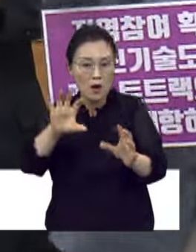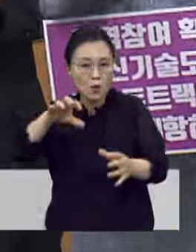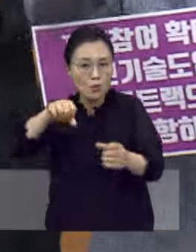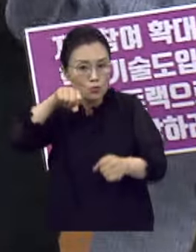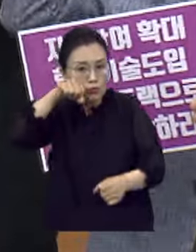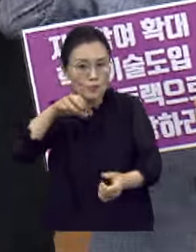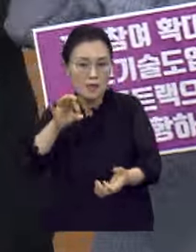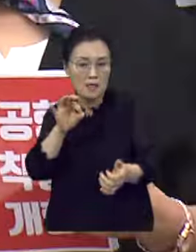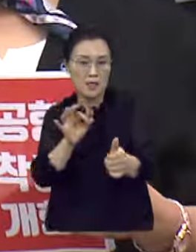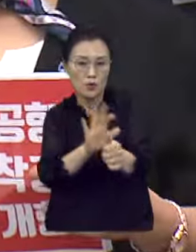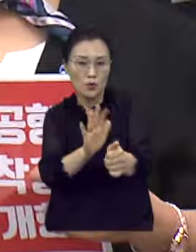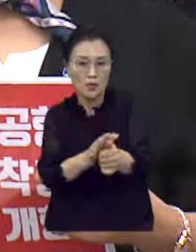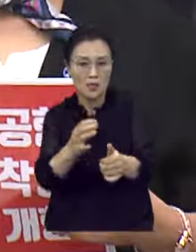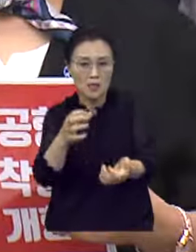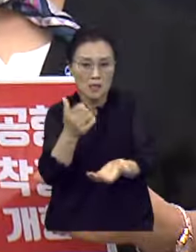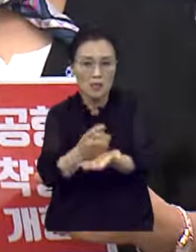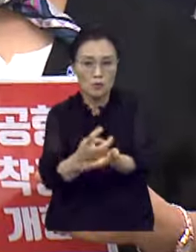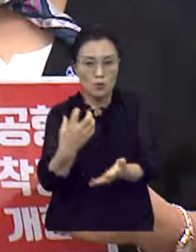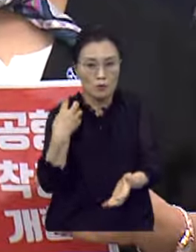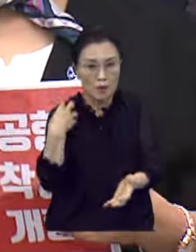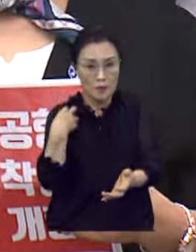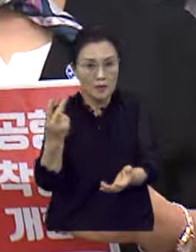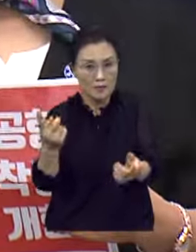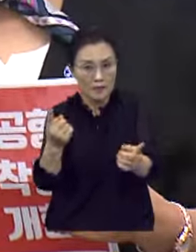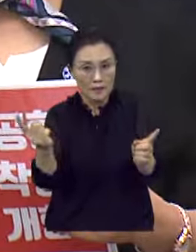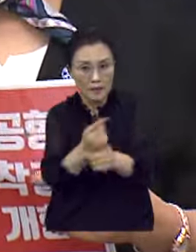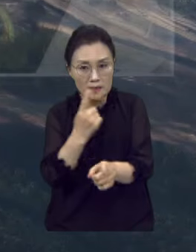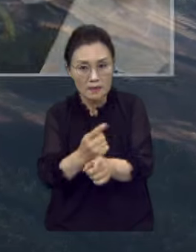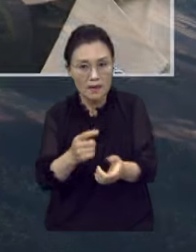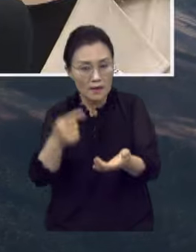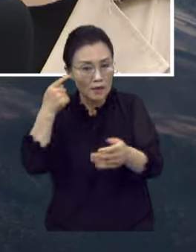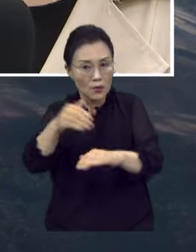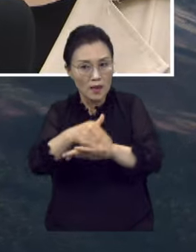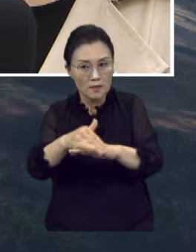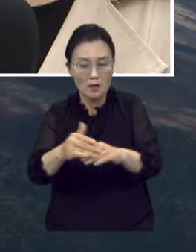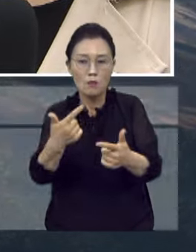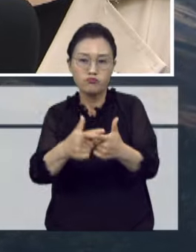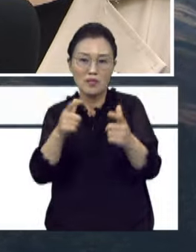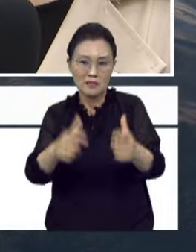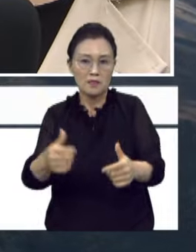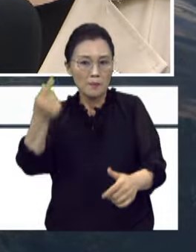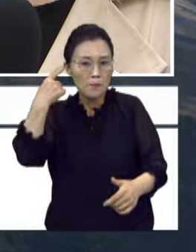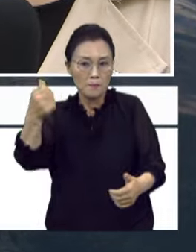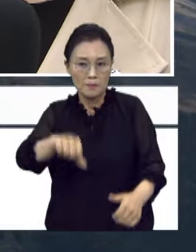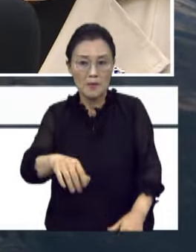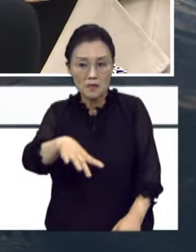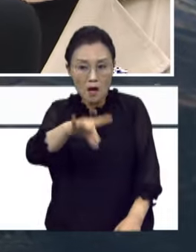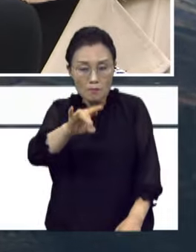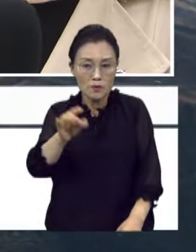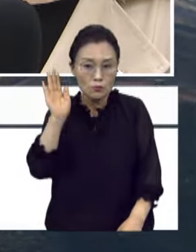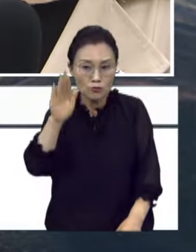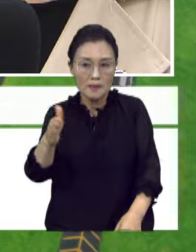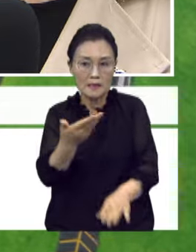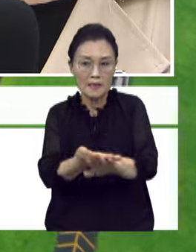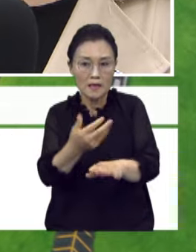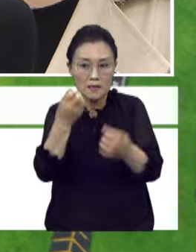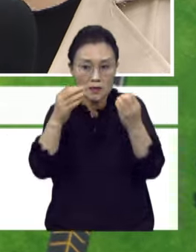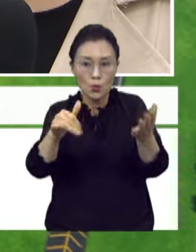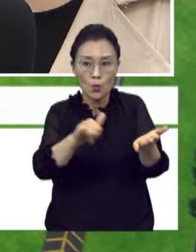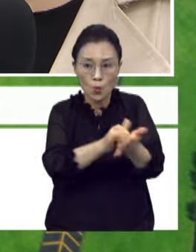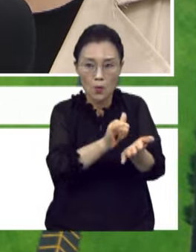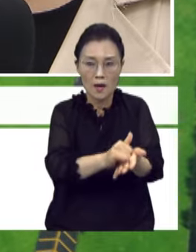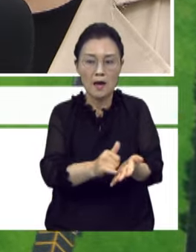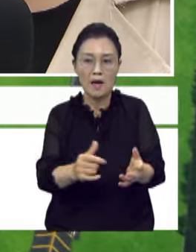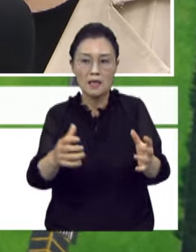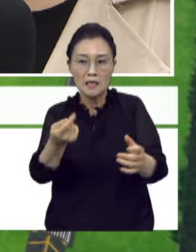시도하자 지역 시민단체가 반발하고 나섰습니다 처음부터 출발점이 다른 가득 신공과 TK 통합 공항은